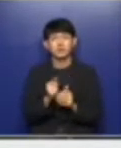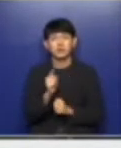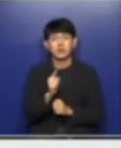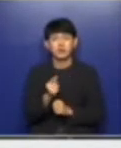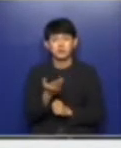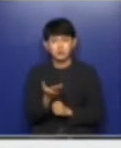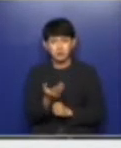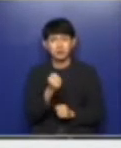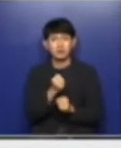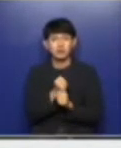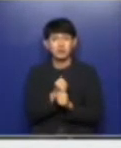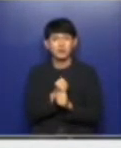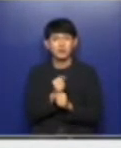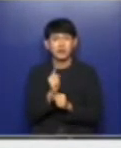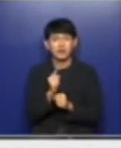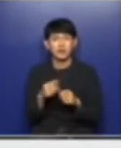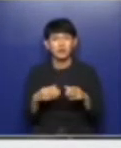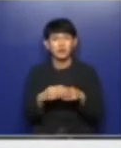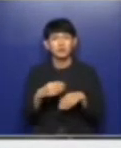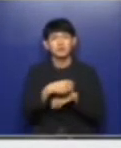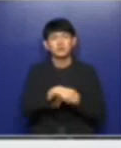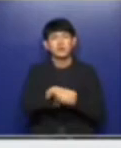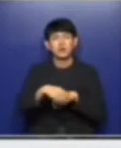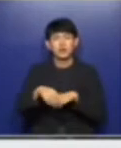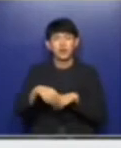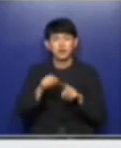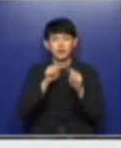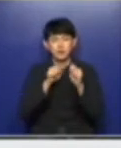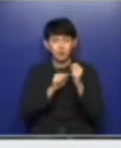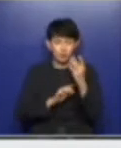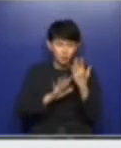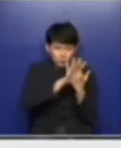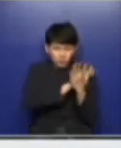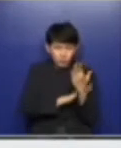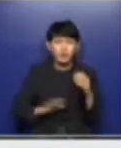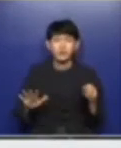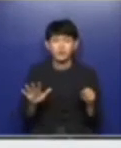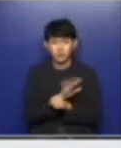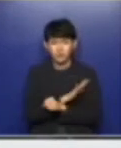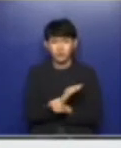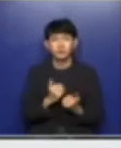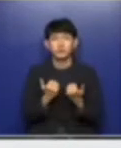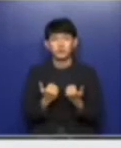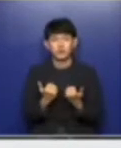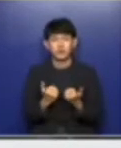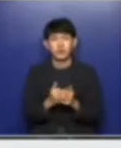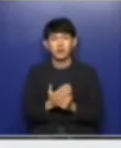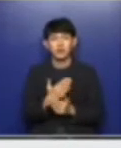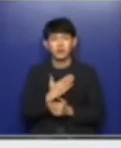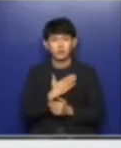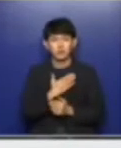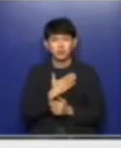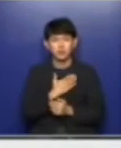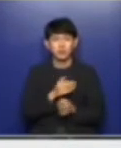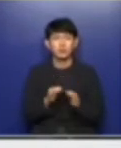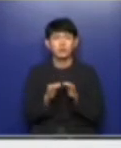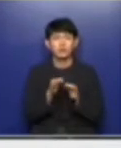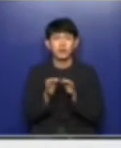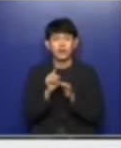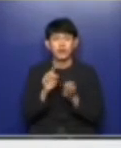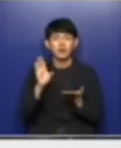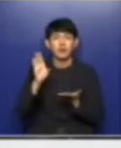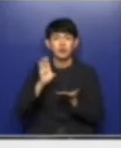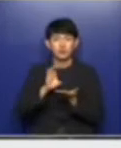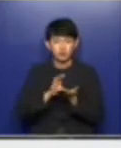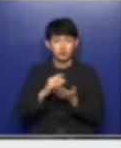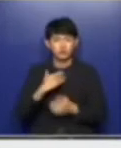ทำภาคีเครือข่ายระดับตำบลให้ครบทุกตำบล นะครับซึ่งผมโยงมากับกองทุนสุขภาพตำบล